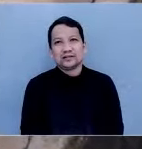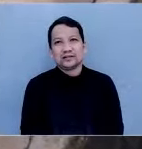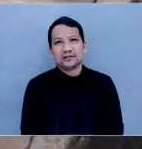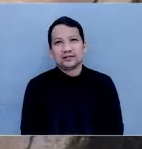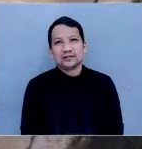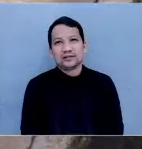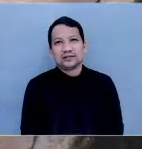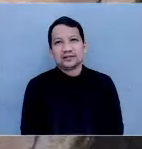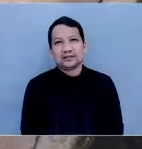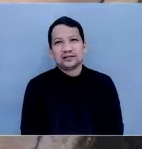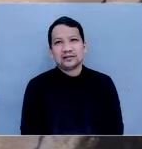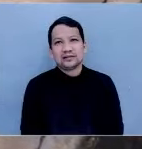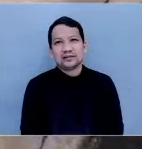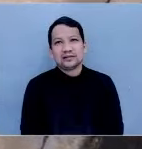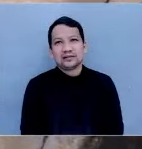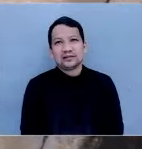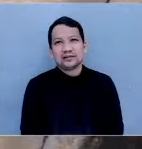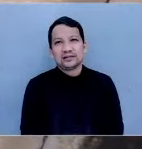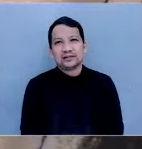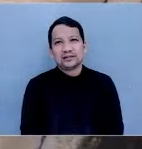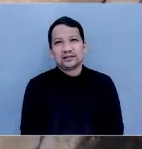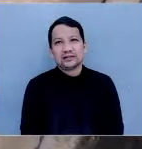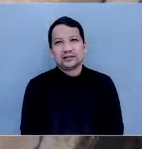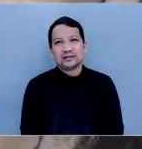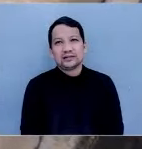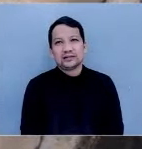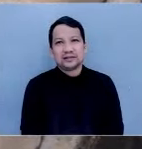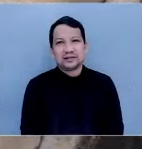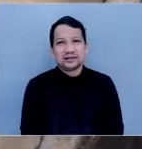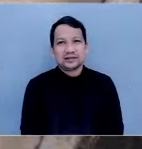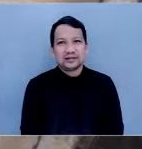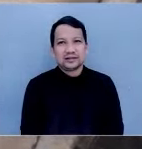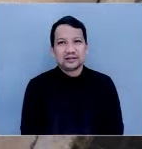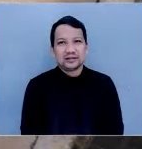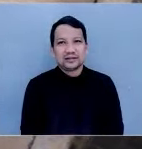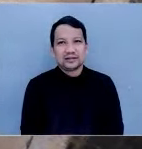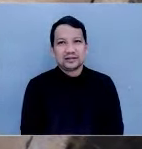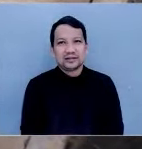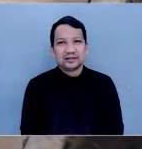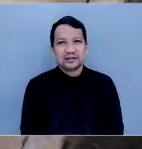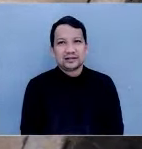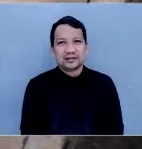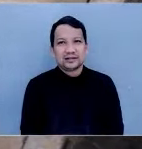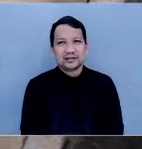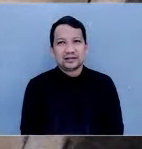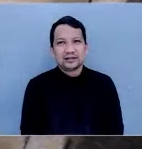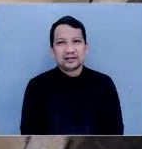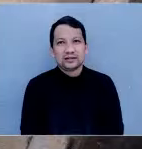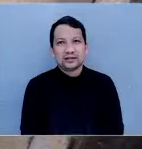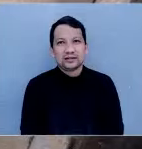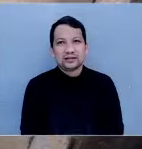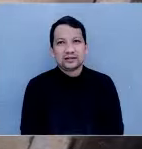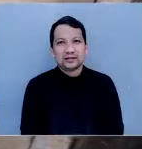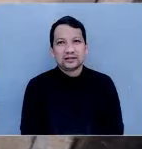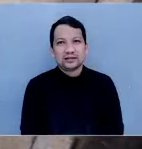galing. Ang galing. Ang galing. Palakpakan naman natin. Uy, promise, wala siya tinitignan. Uy.